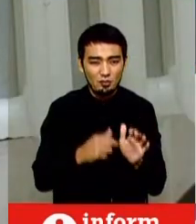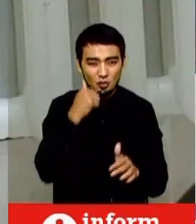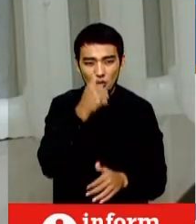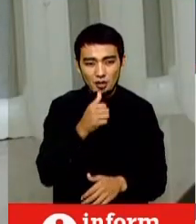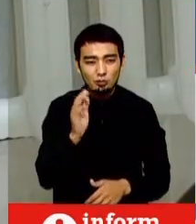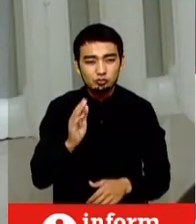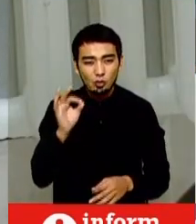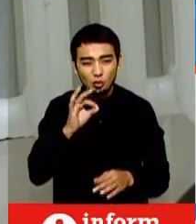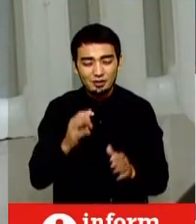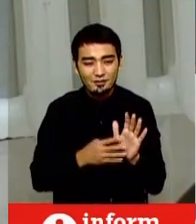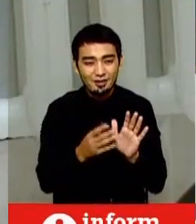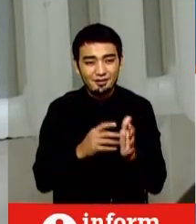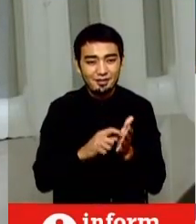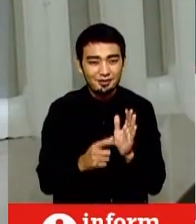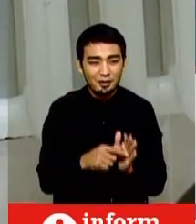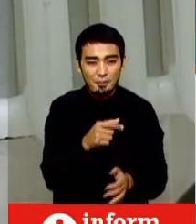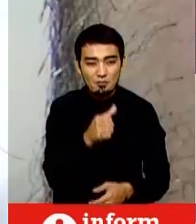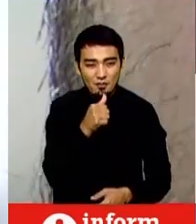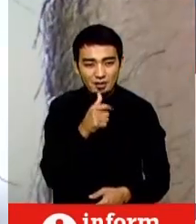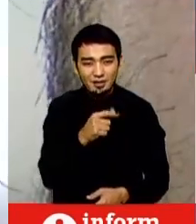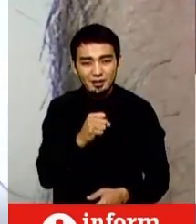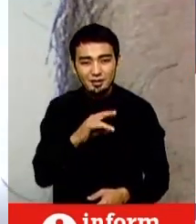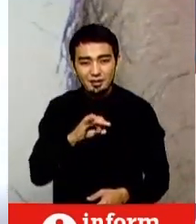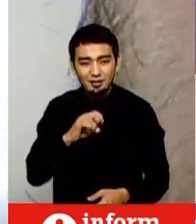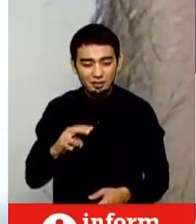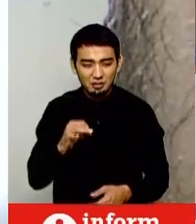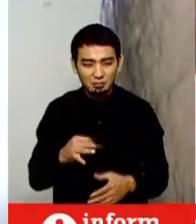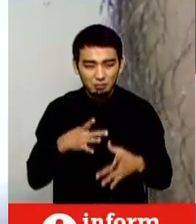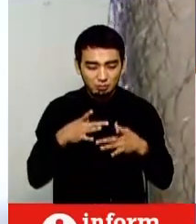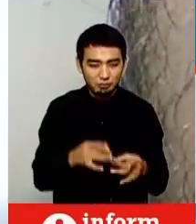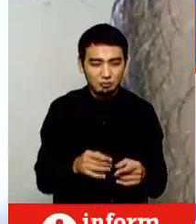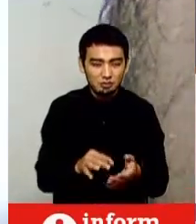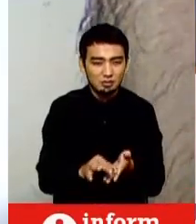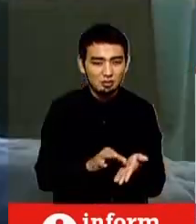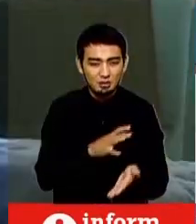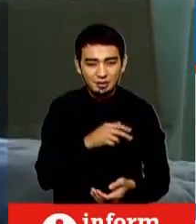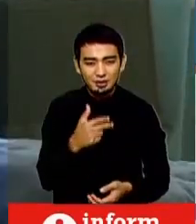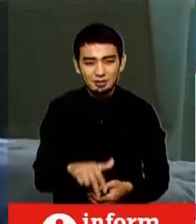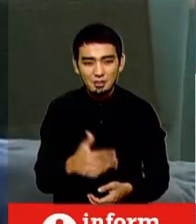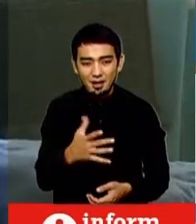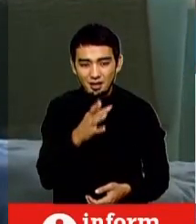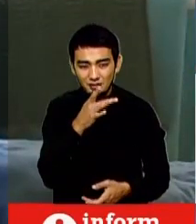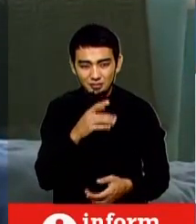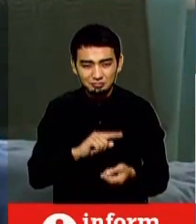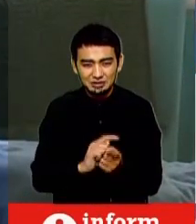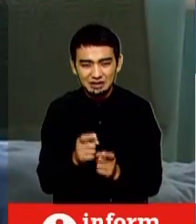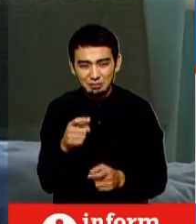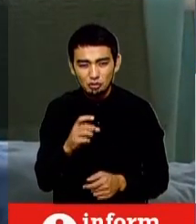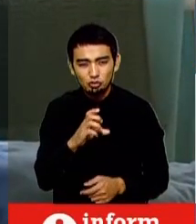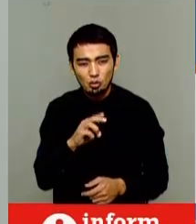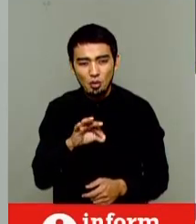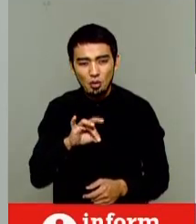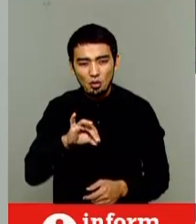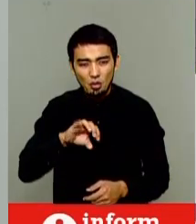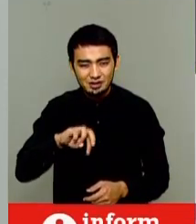будучи учеником 9 класса, попробовал героин и сразу стал зависимым. В 35 лет перешел на синтетический наркотик «Скорость», а это